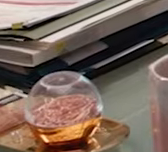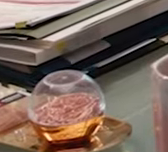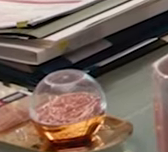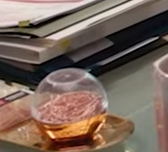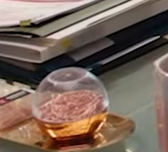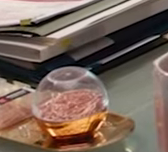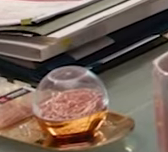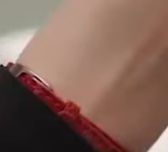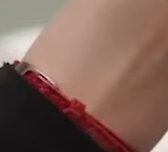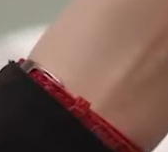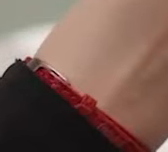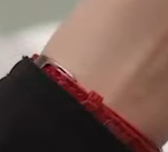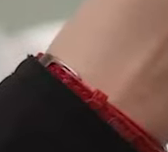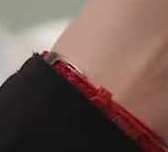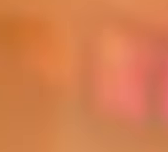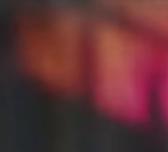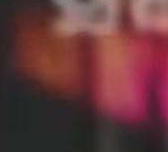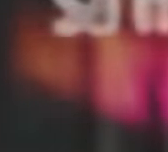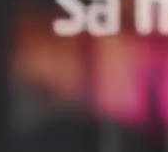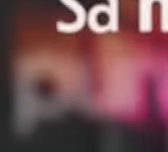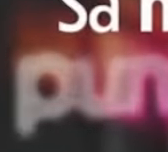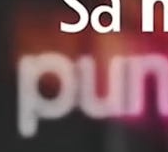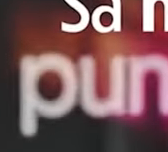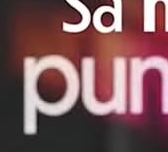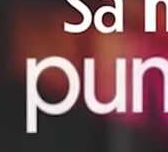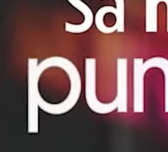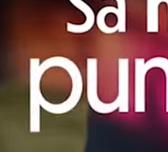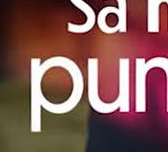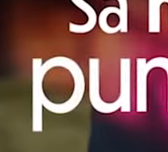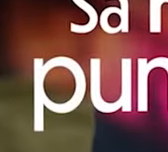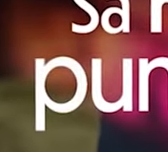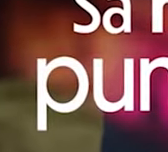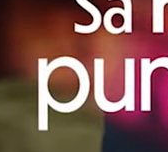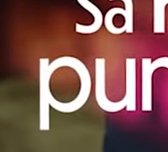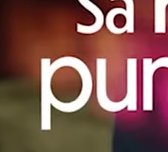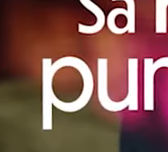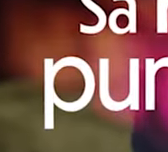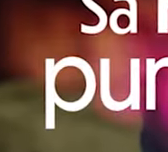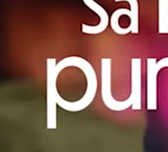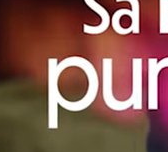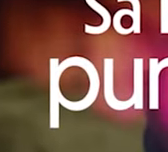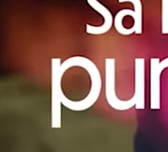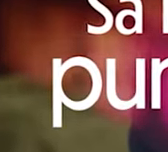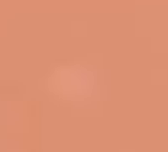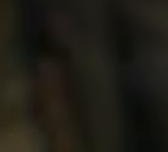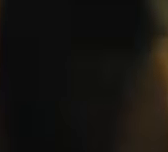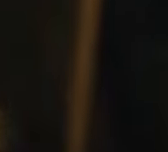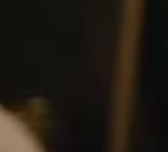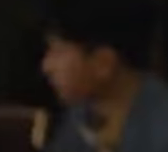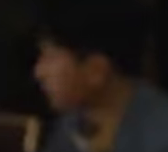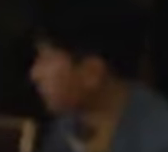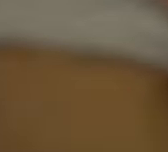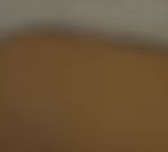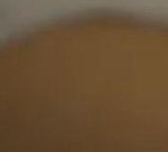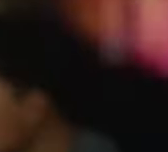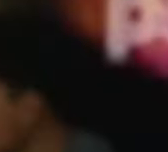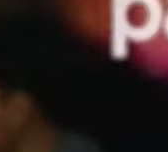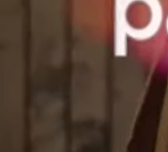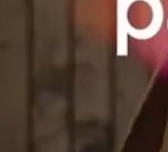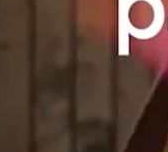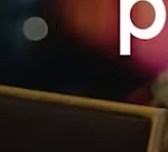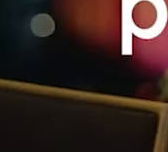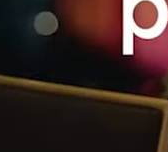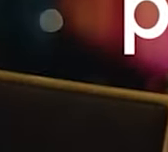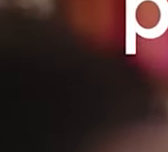Kailan pa ako kinasal? Kailangan ba magsinungaling tayo? Mahirap umakyat sa tuktok ang isang single at babaeng lawyer. Yun ang katotohanan. Ano ang kaya mong gawin